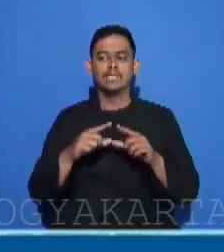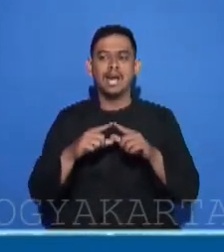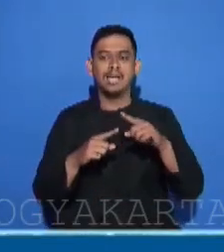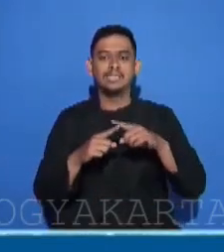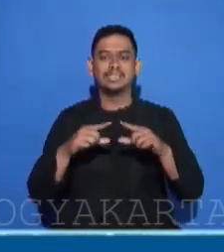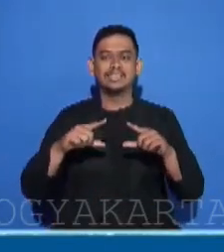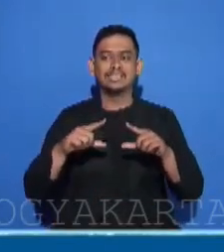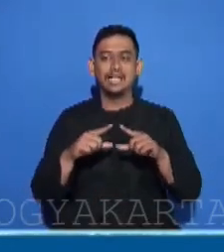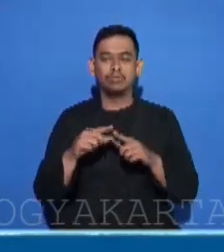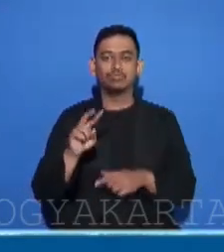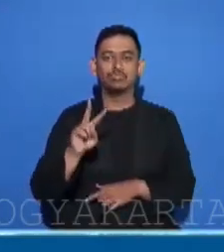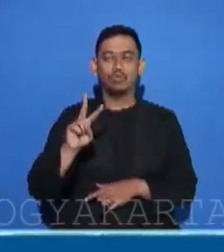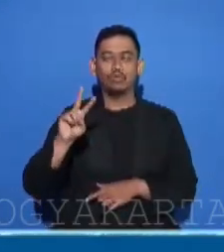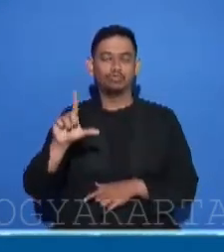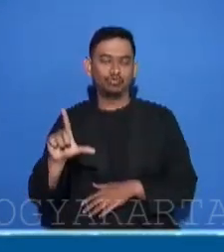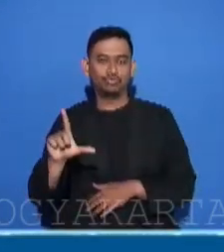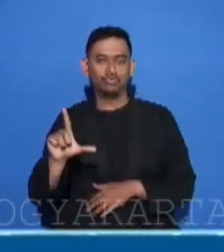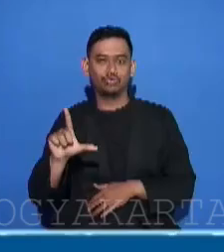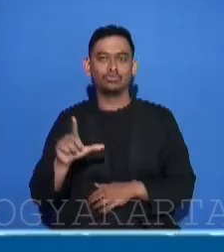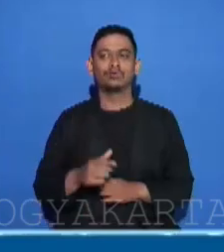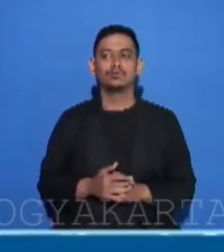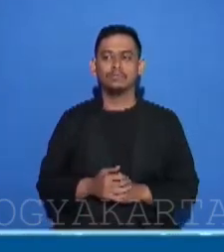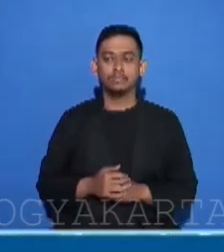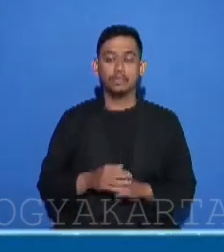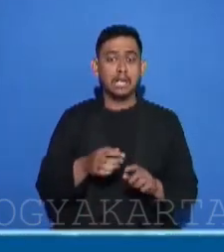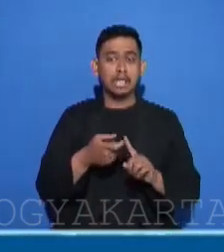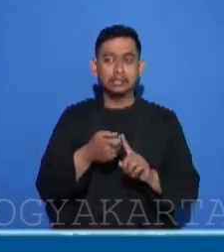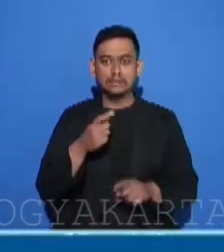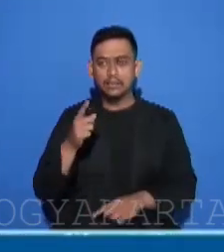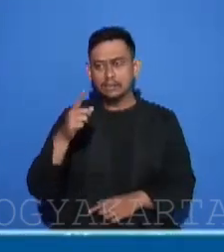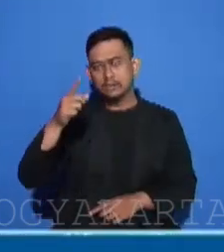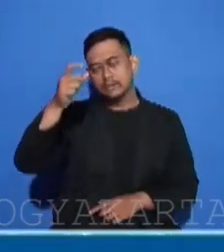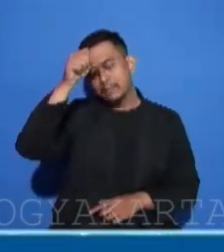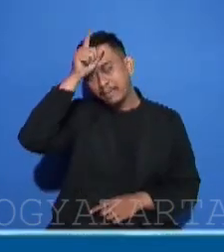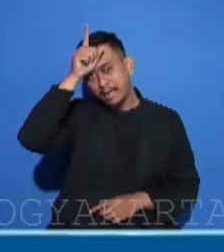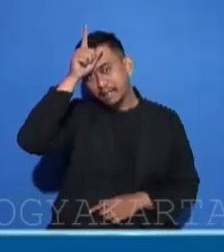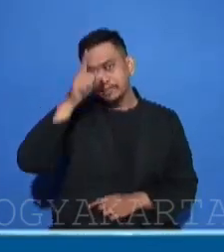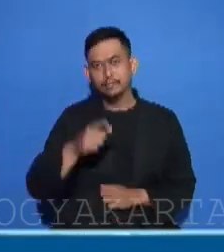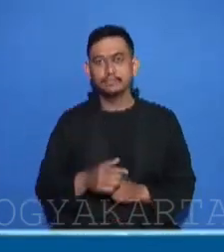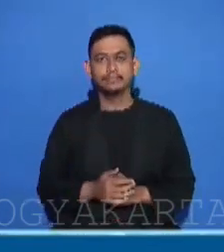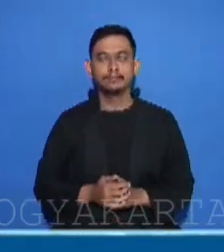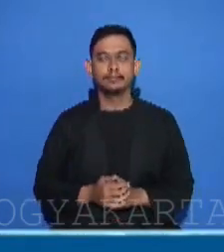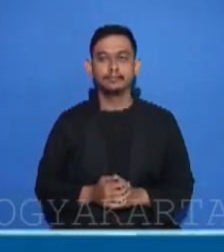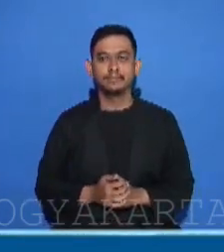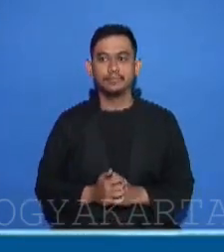London meniko sampun kakentun ing negari Jerman tanaman soto vs